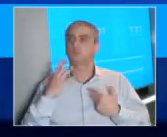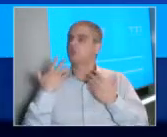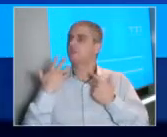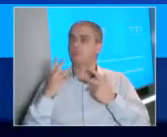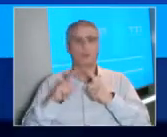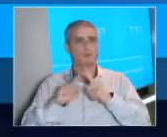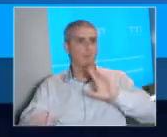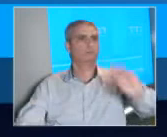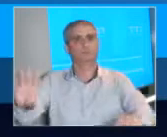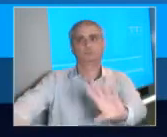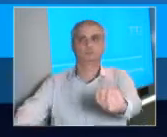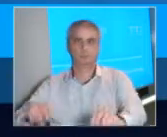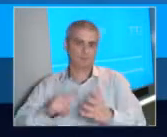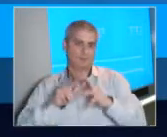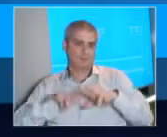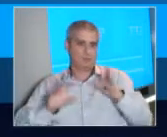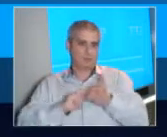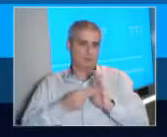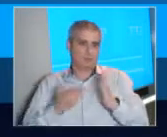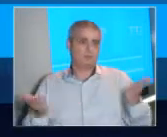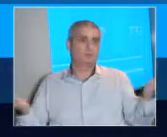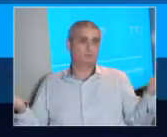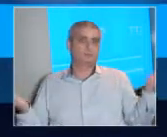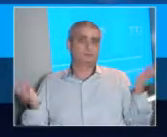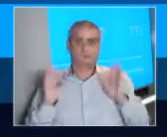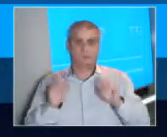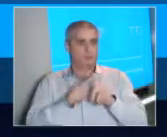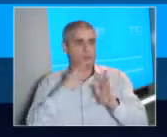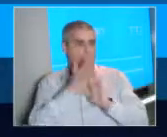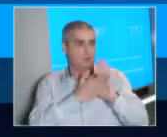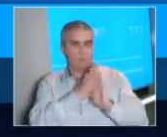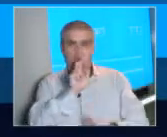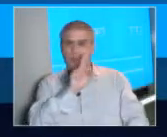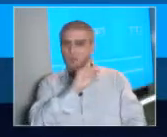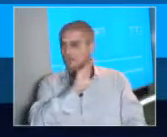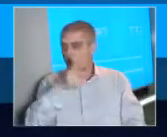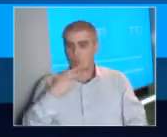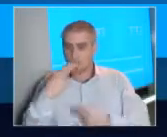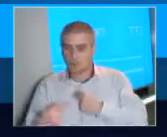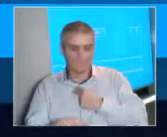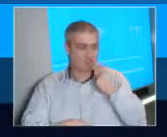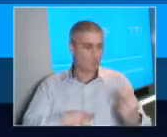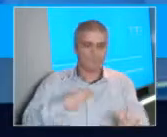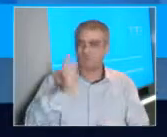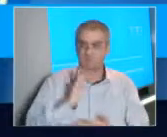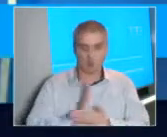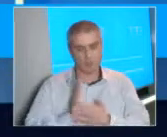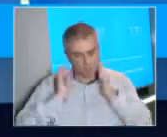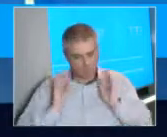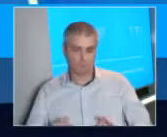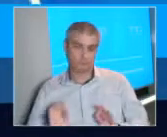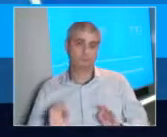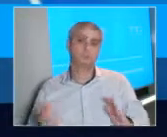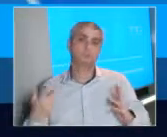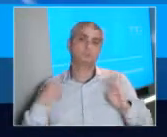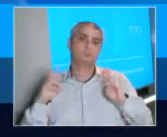כיבוי שריפות, אני חושב שגם לאור המציאות הפוליטית, יש אווירת כיבוי שריפות, ואז באמת, כמו שאתה אומר עודד, הכל זה תגובה ולא הערכות ממש, אבל